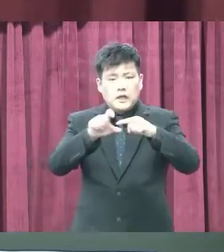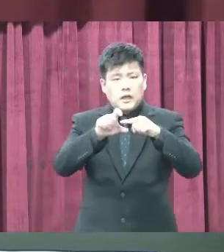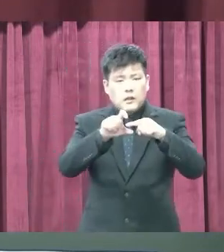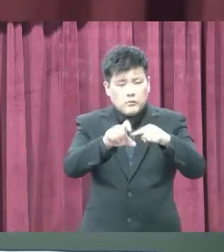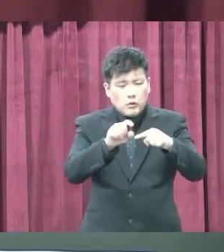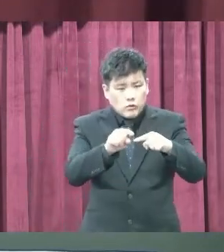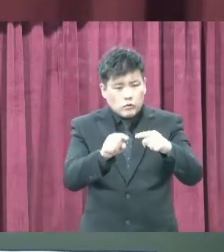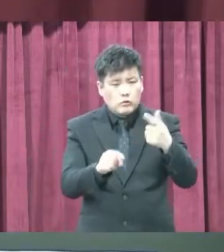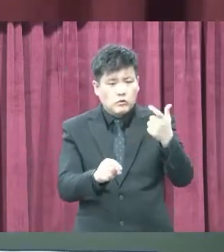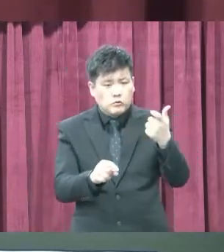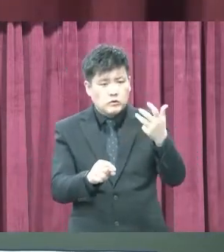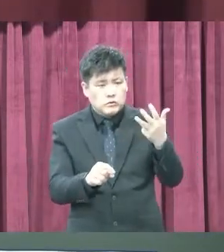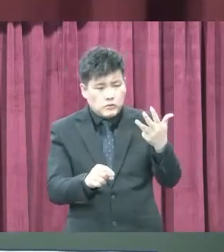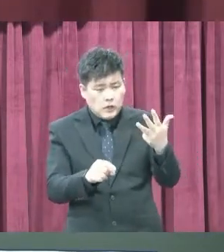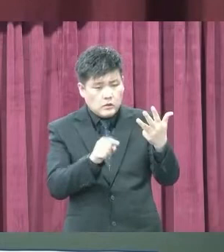수검률이